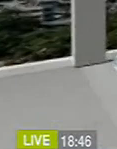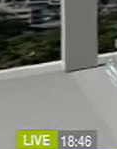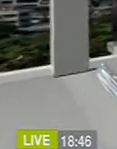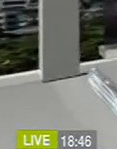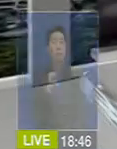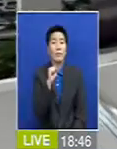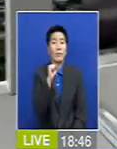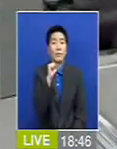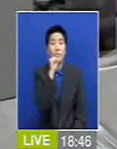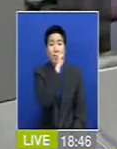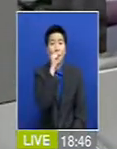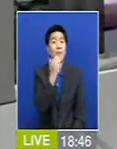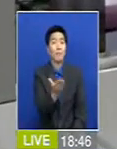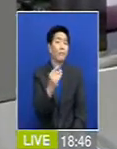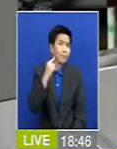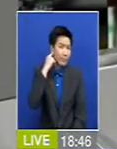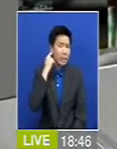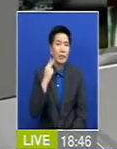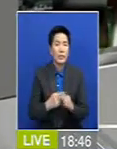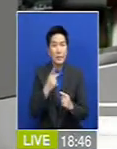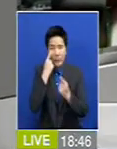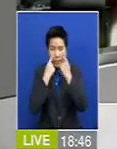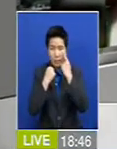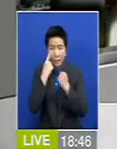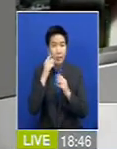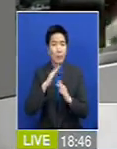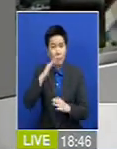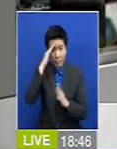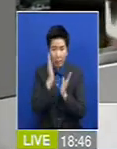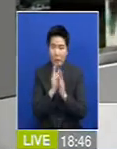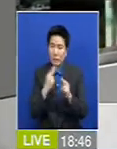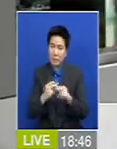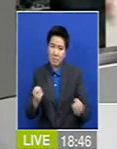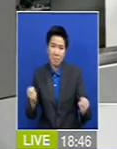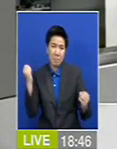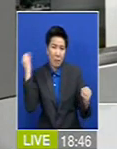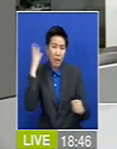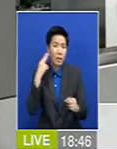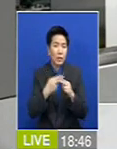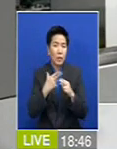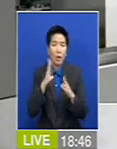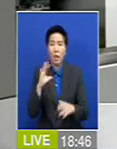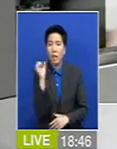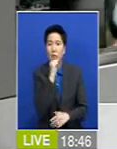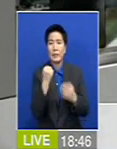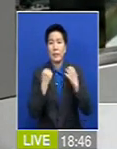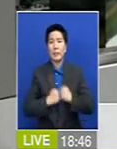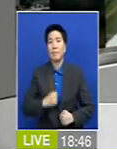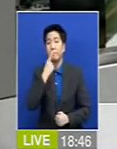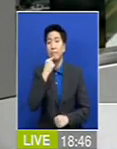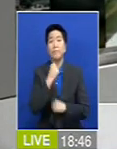ที่คุณผู้ชมได้ยินเมื่อสักครู่นี้นะคะชื่อว่าเพลงน้ำตาจ่าน้อยค่ะแต่ว่าไปโด่งดังจริงๆบนเวทีของคอนเสิร์ตเสื้อแดงเมื่อช่ว